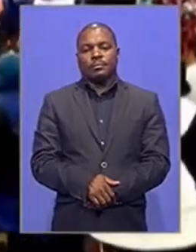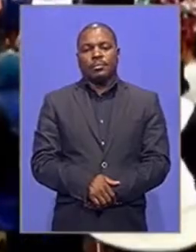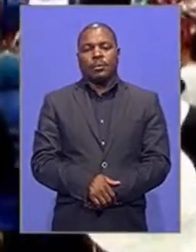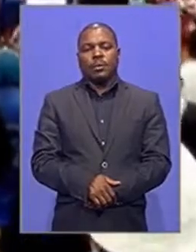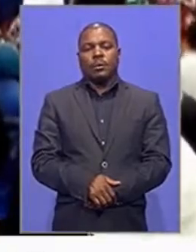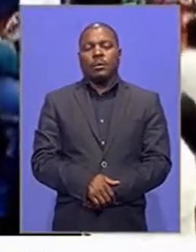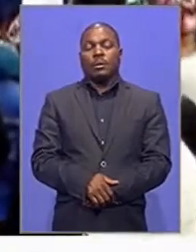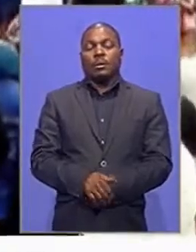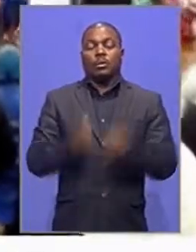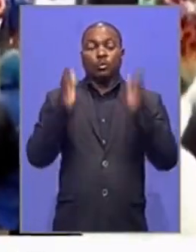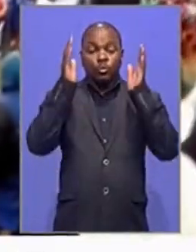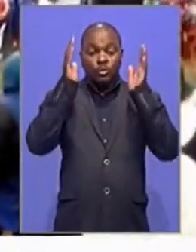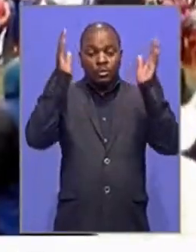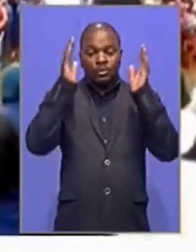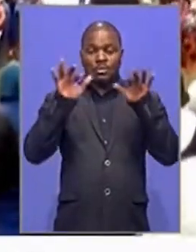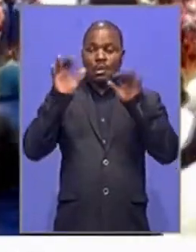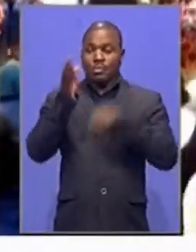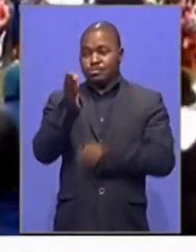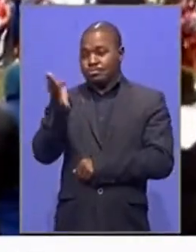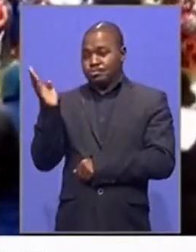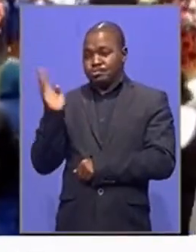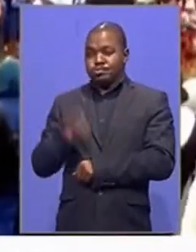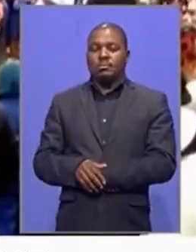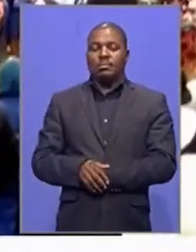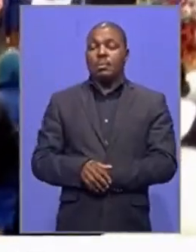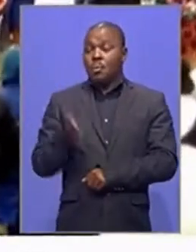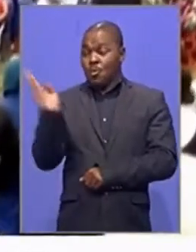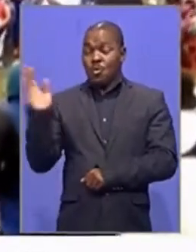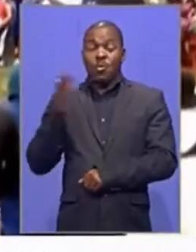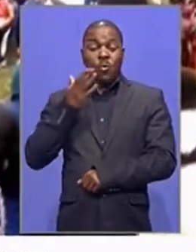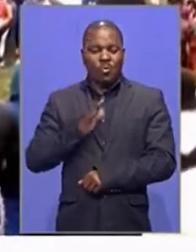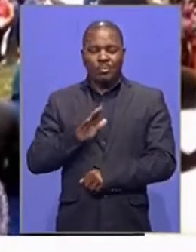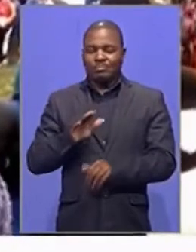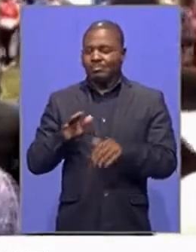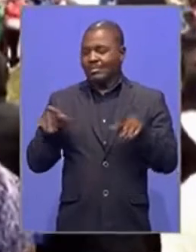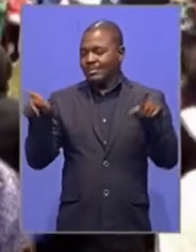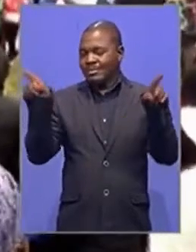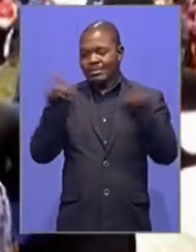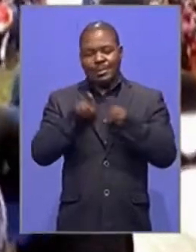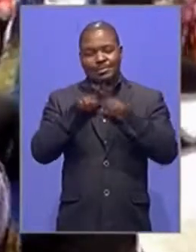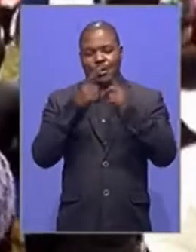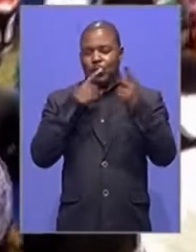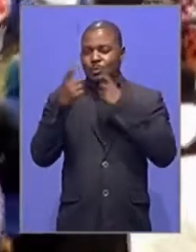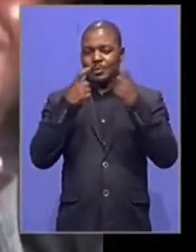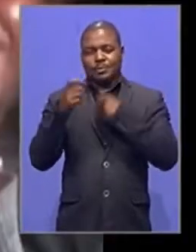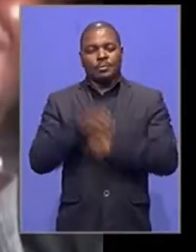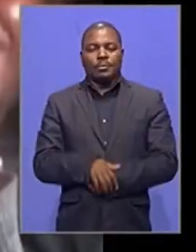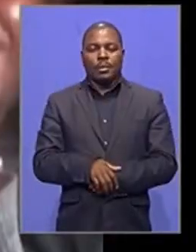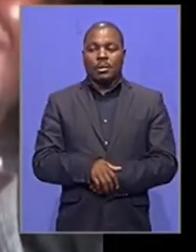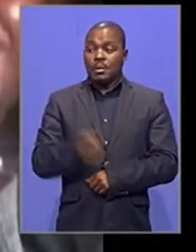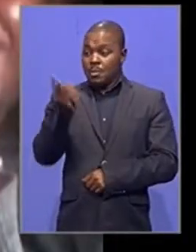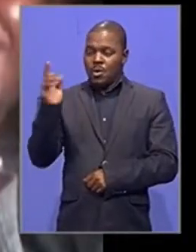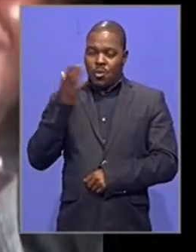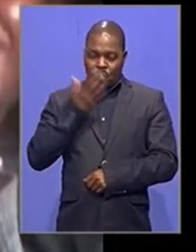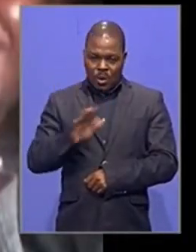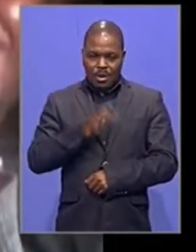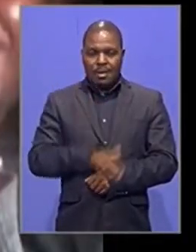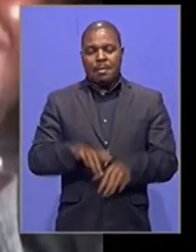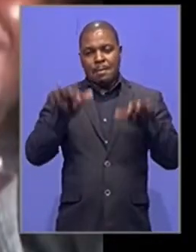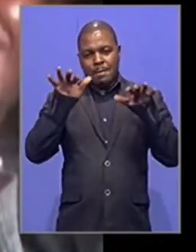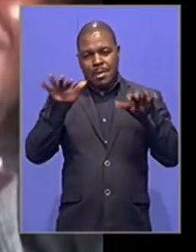badudi ke ba naga ya Eswatini kgoeletšo ya bona ke go swana mmušo a go bewa batho ka